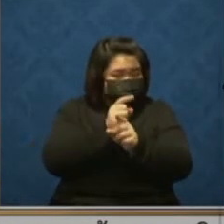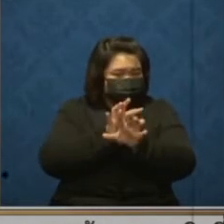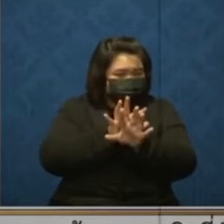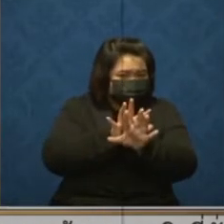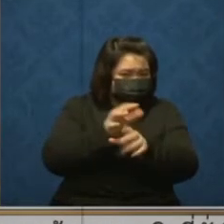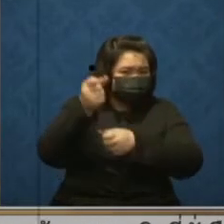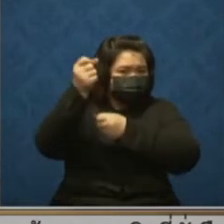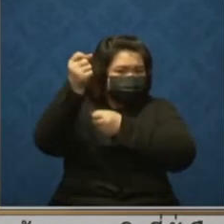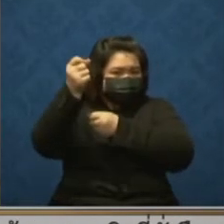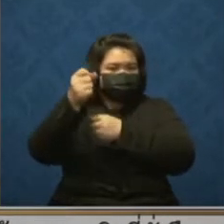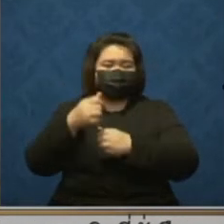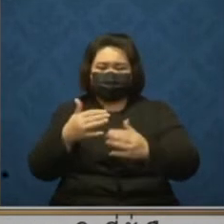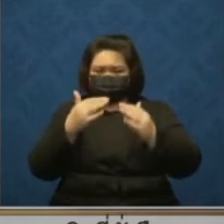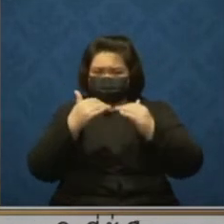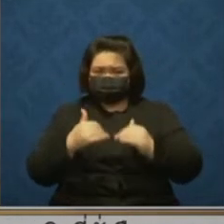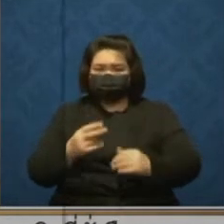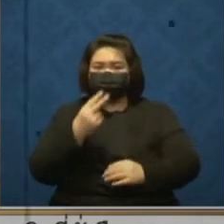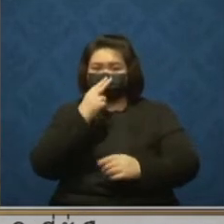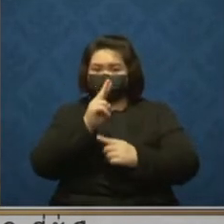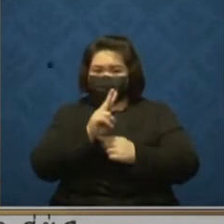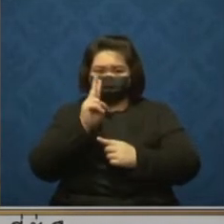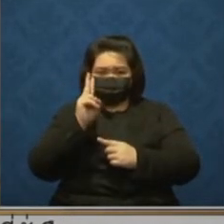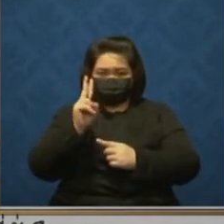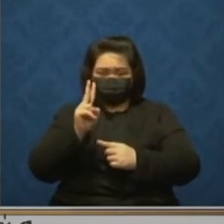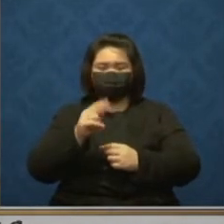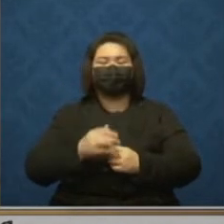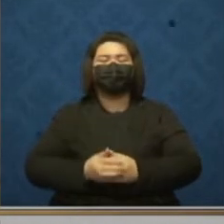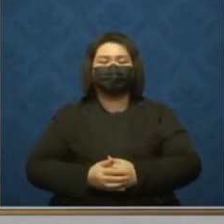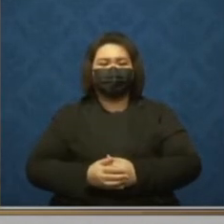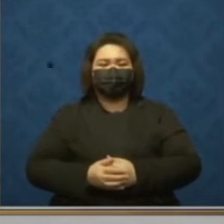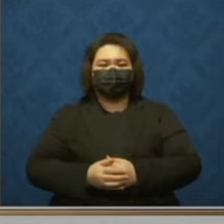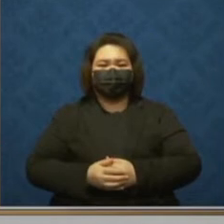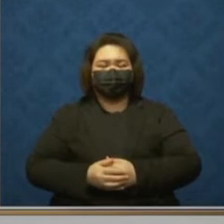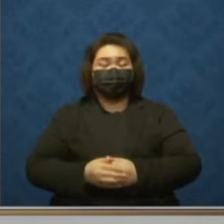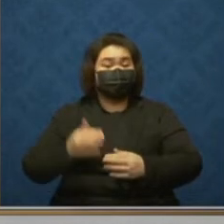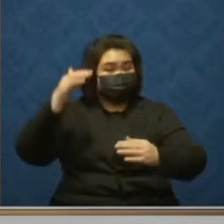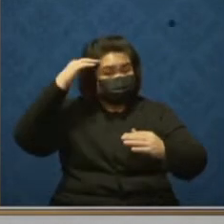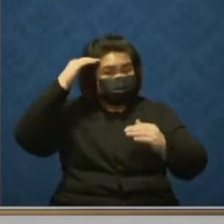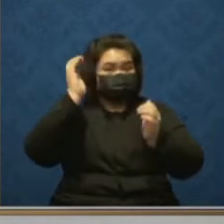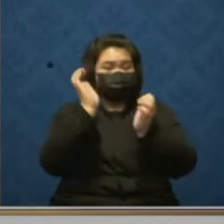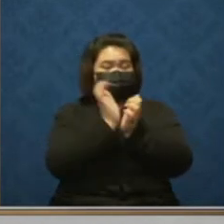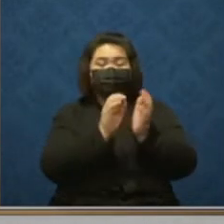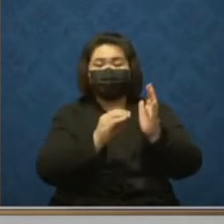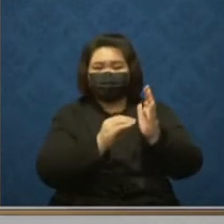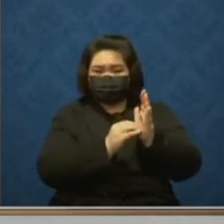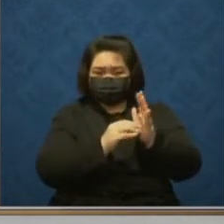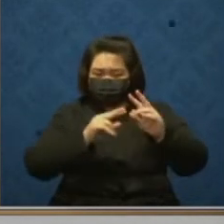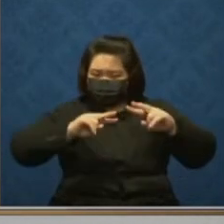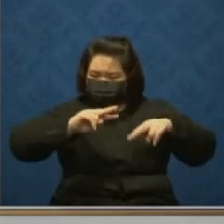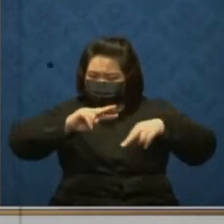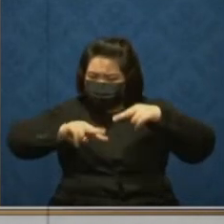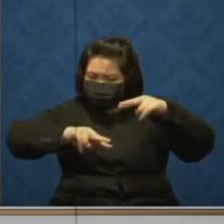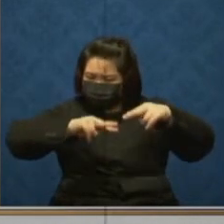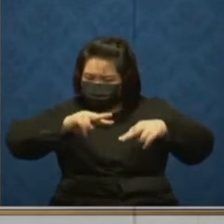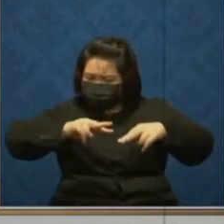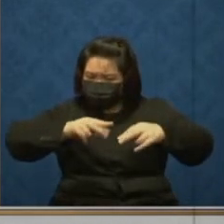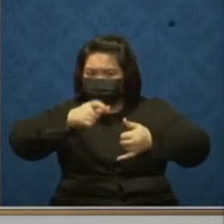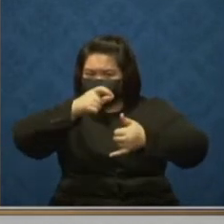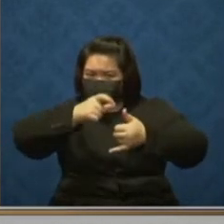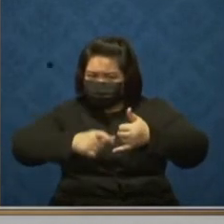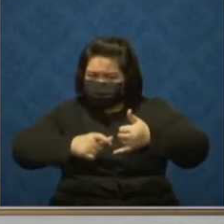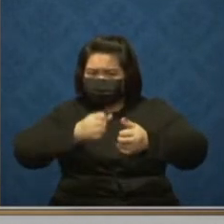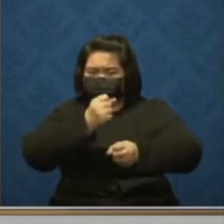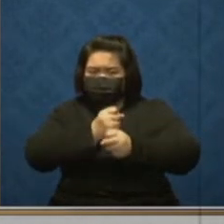ประเด็นนี้อยู่ที่ข้อสอบก็จะไปทำก็ไม่ชอบการตำรวจสันติบาลติดตามและสืบสวนประวัติของอดีตกาล